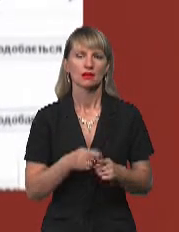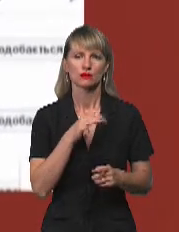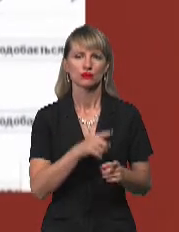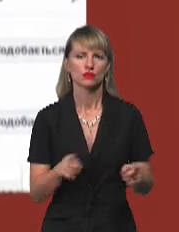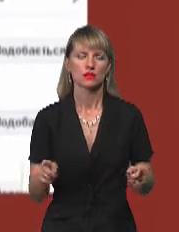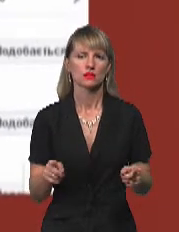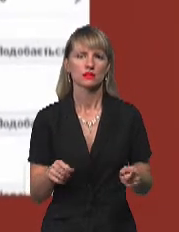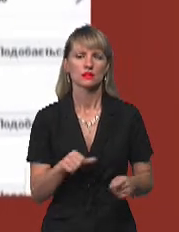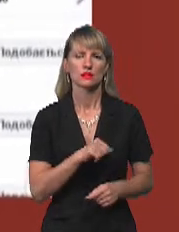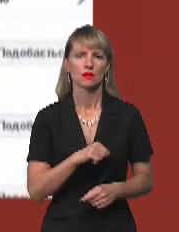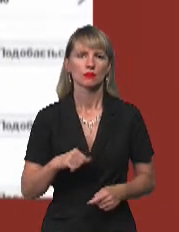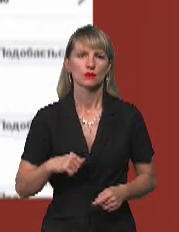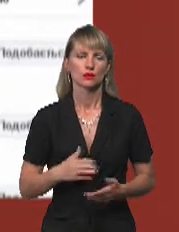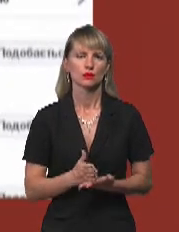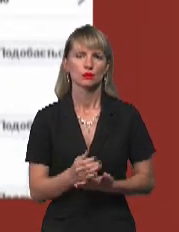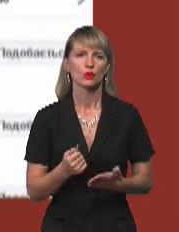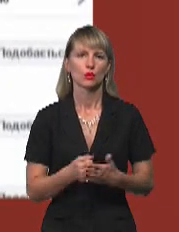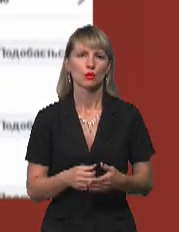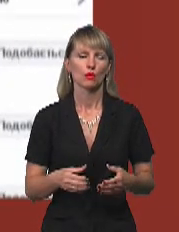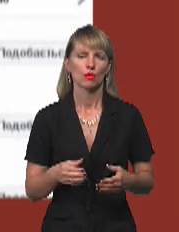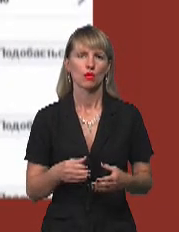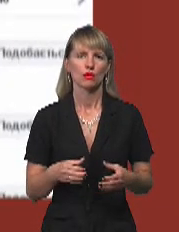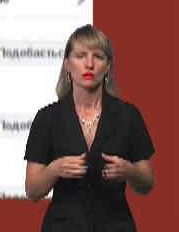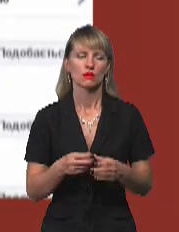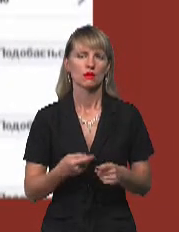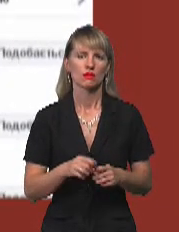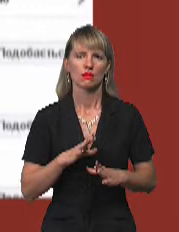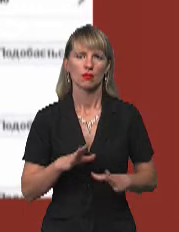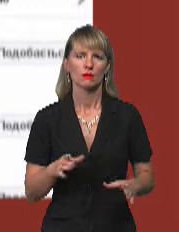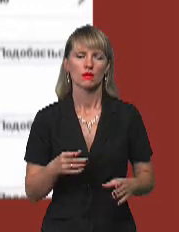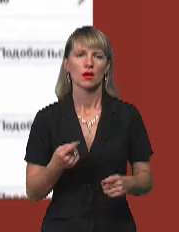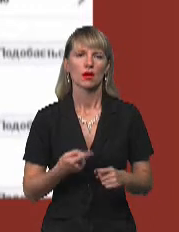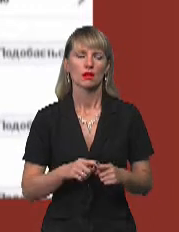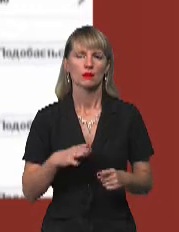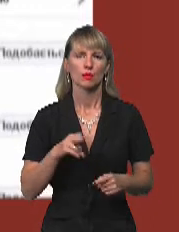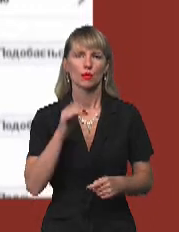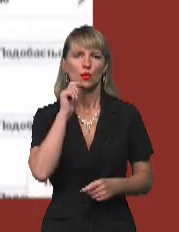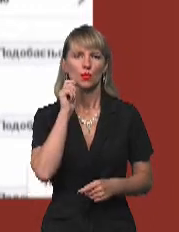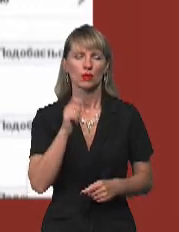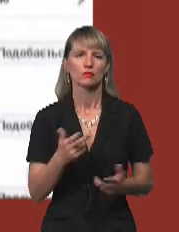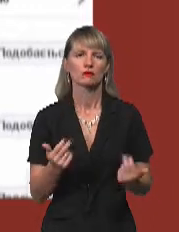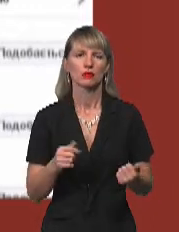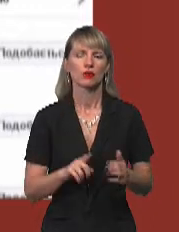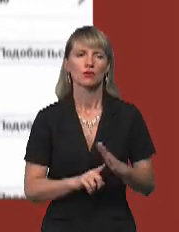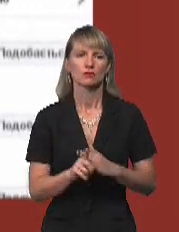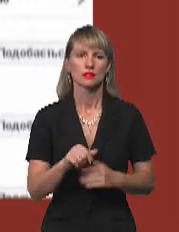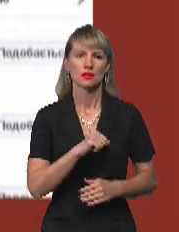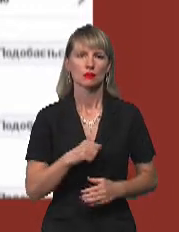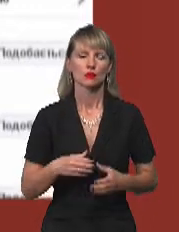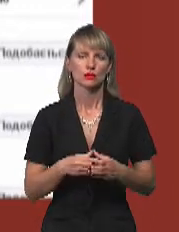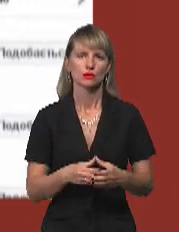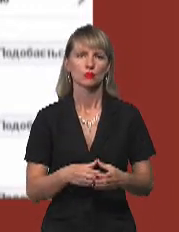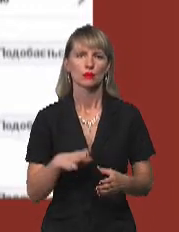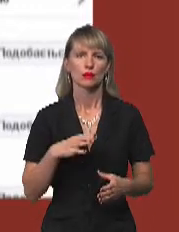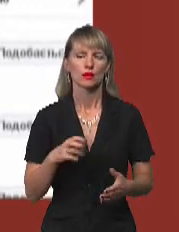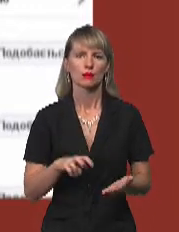першого, що самостійної національної служби, до частини такі повідомлення не доходило. Ну, це тенденція по Україні була, звичайно, коли почали самостійні служби, у людей, може,